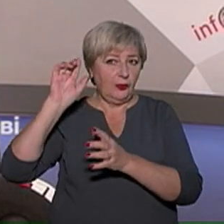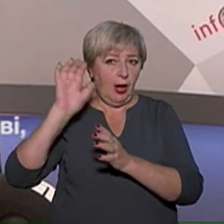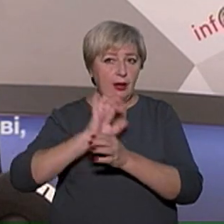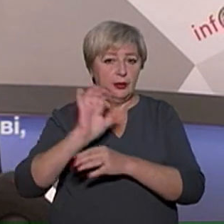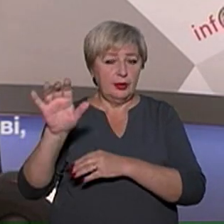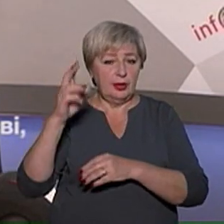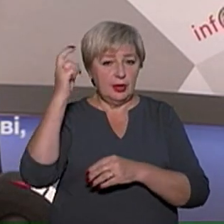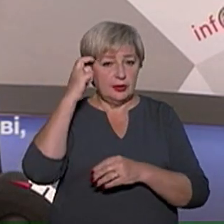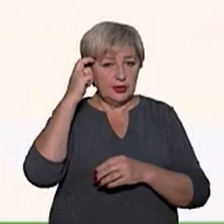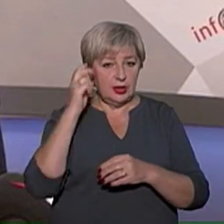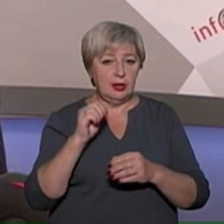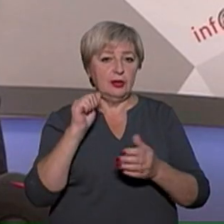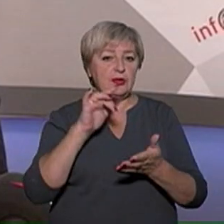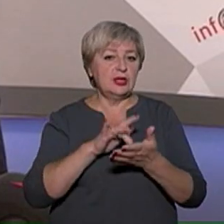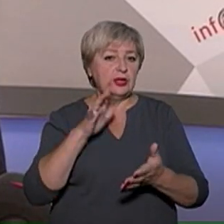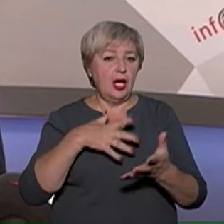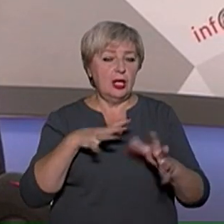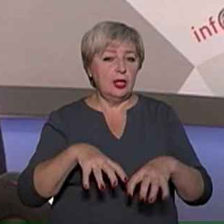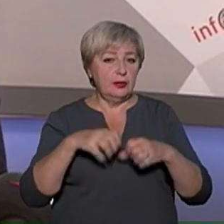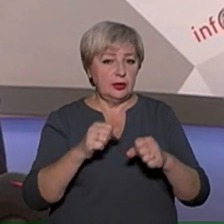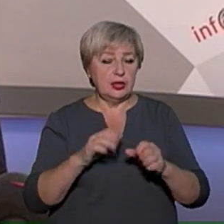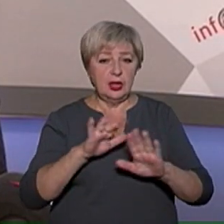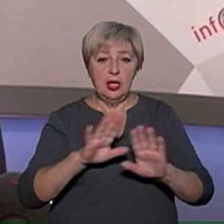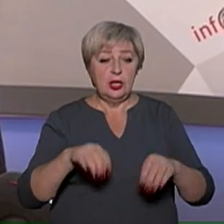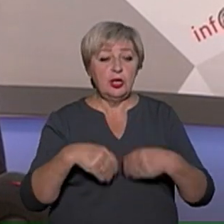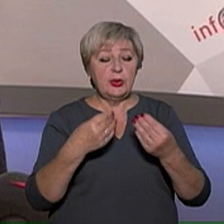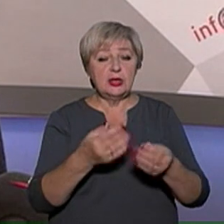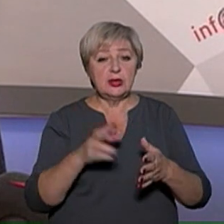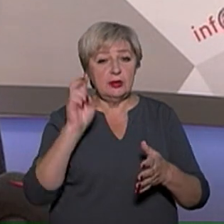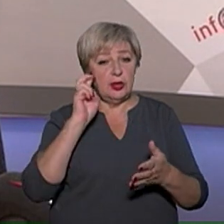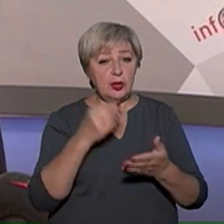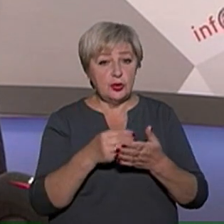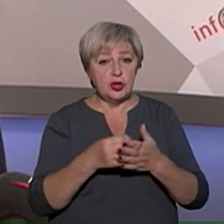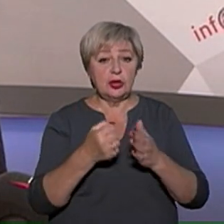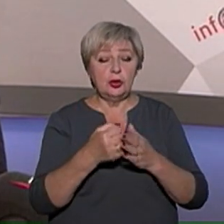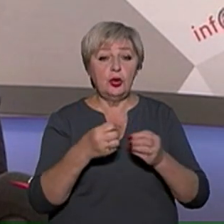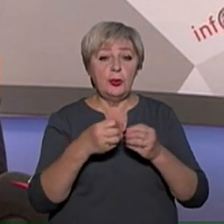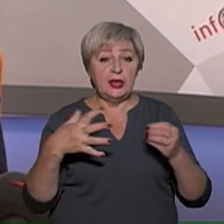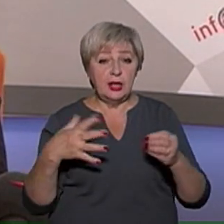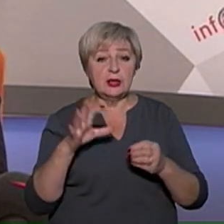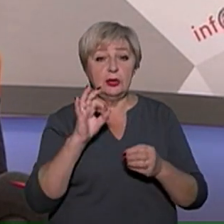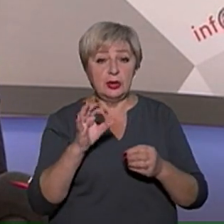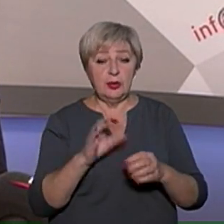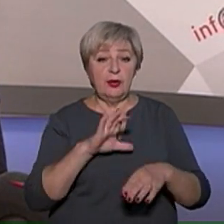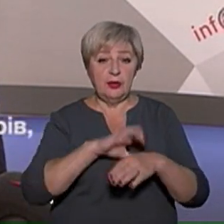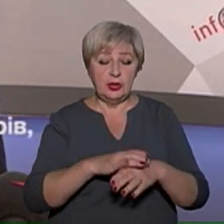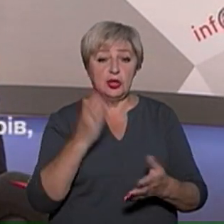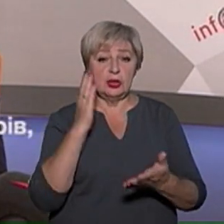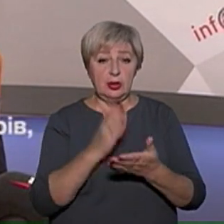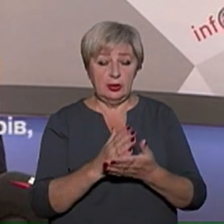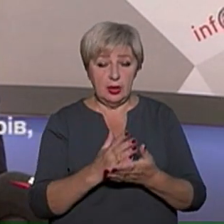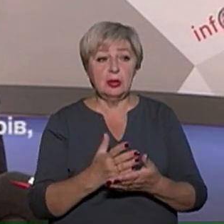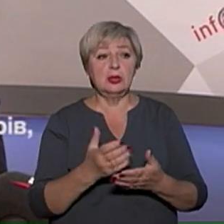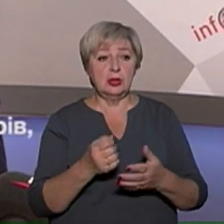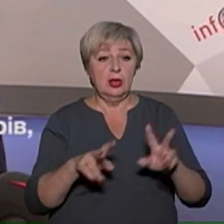аккумулировались в центральной власти. И непредоставление бюджета до 15 октября фактически является для нас маркером того,